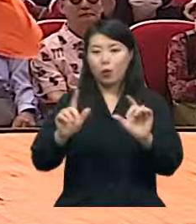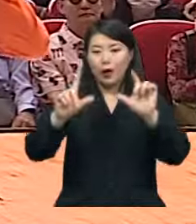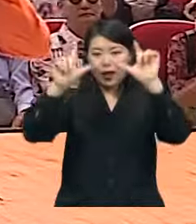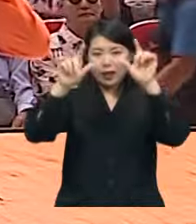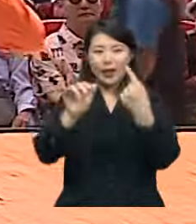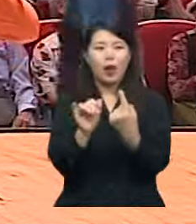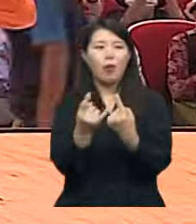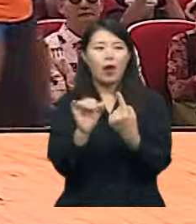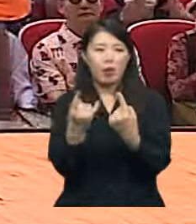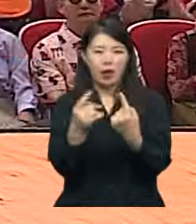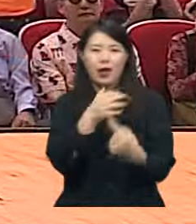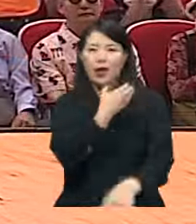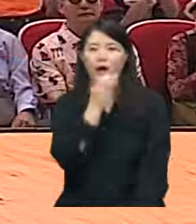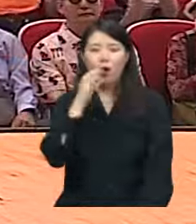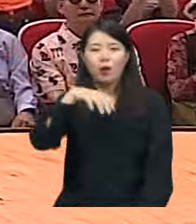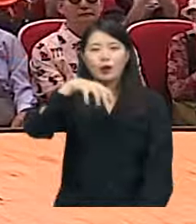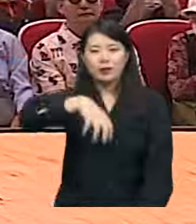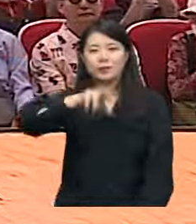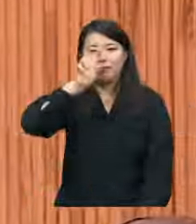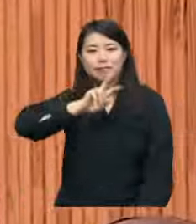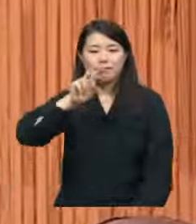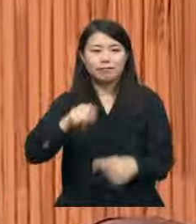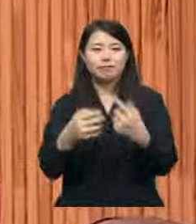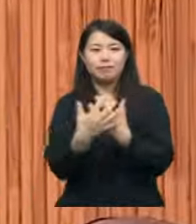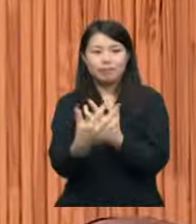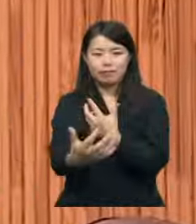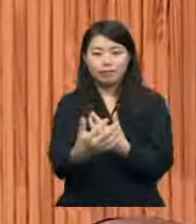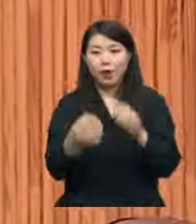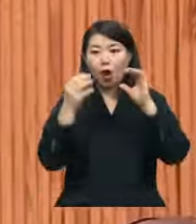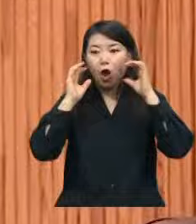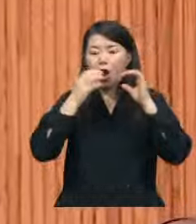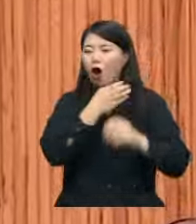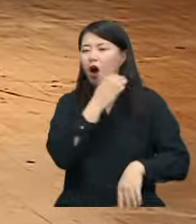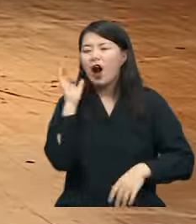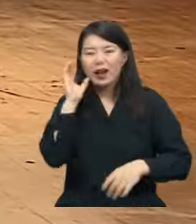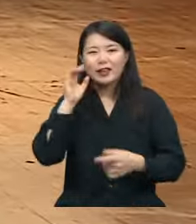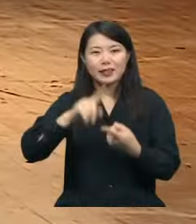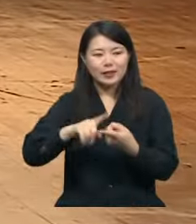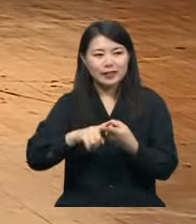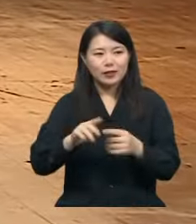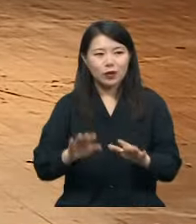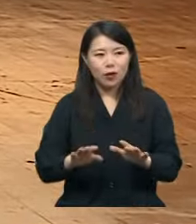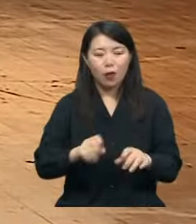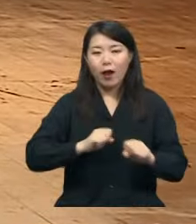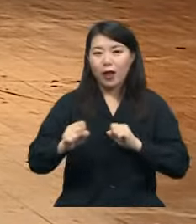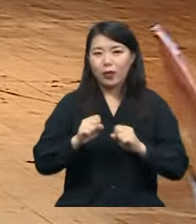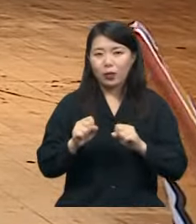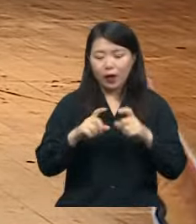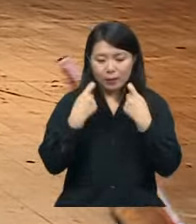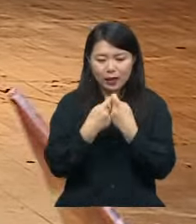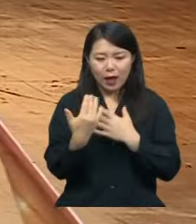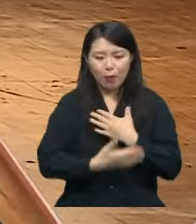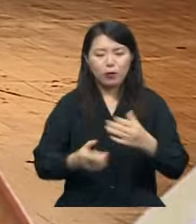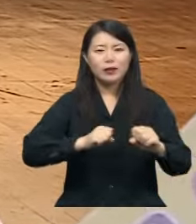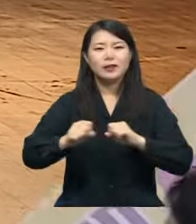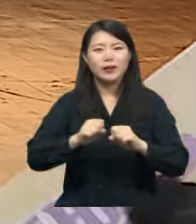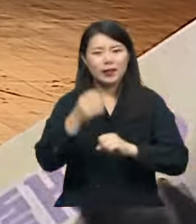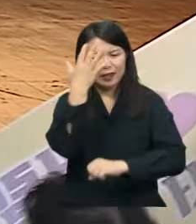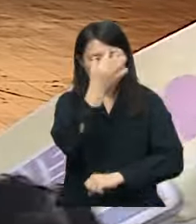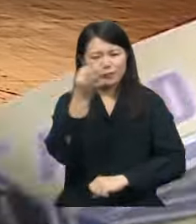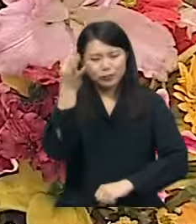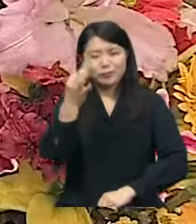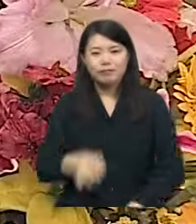열린 경로당 가수왕 경연 대회는 어르신을 대상으로 활동해온 민간 봉사단의 기부로